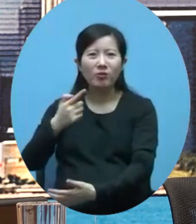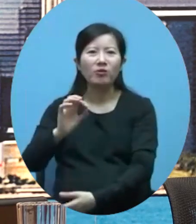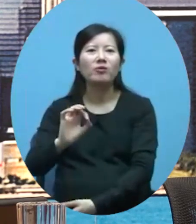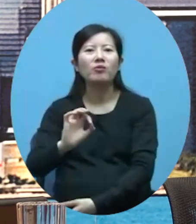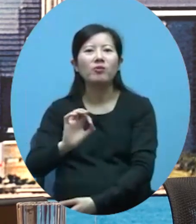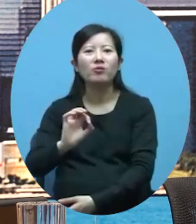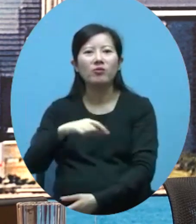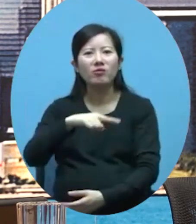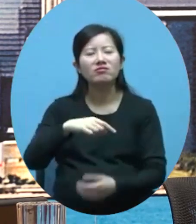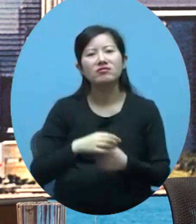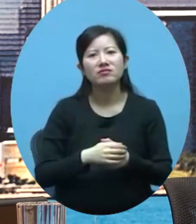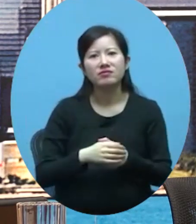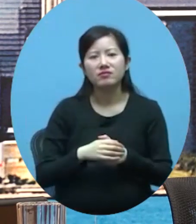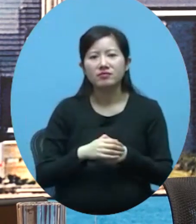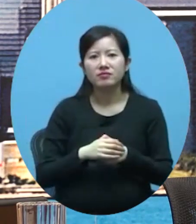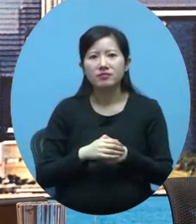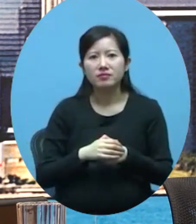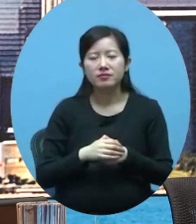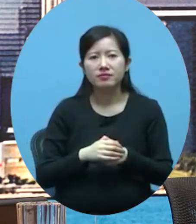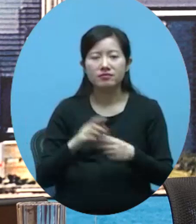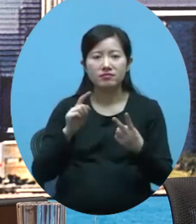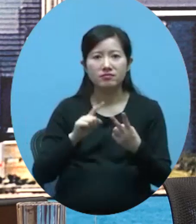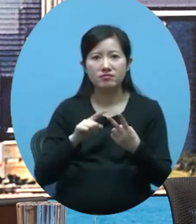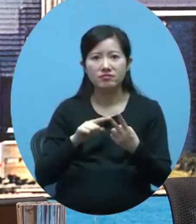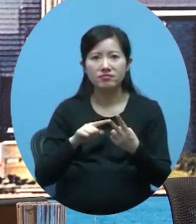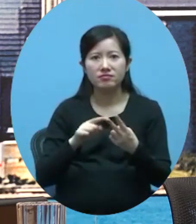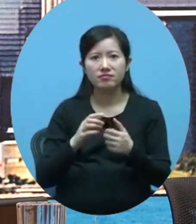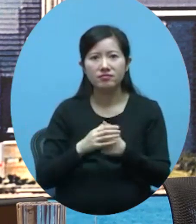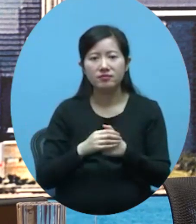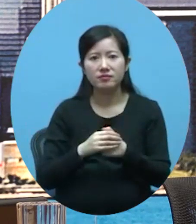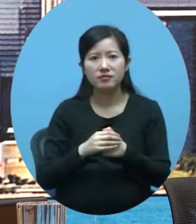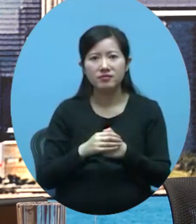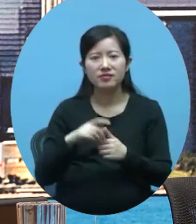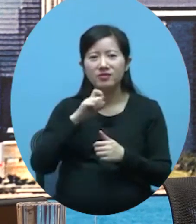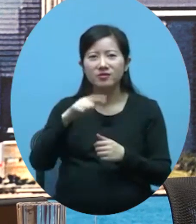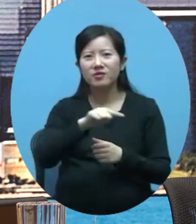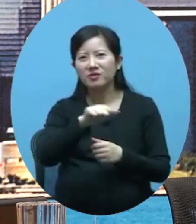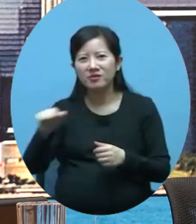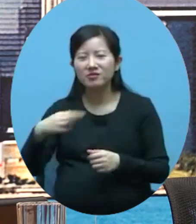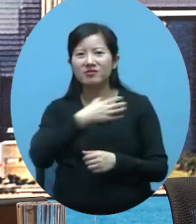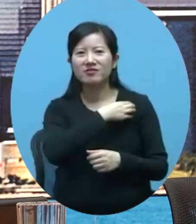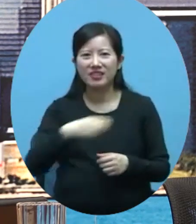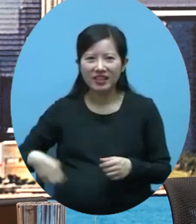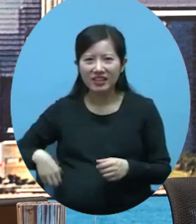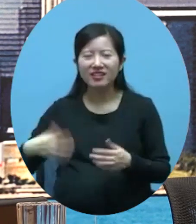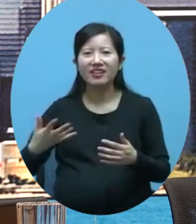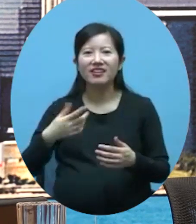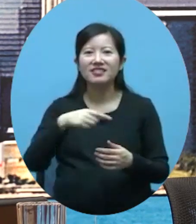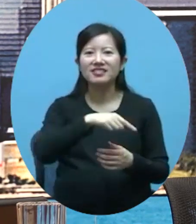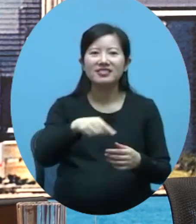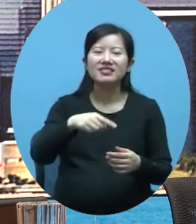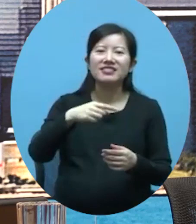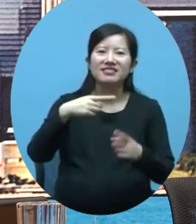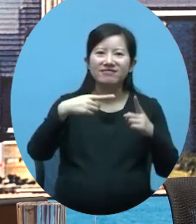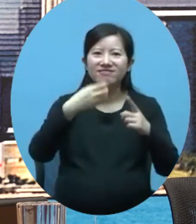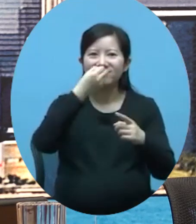居住的環境就不是那種第二很多議員或者當地的居民他都擔心那是不是那個